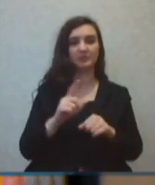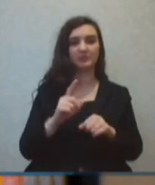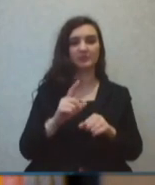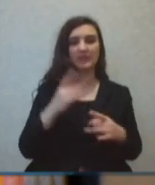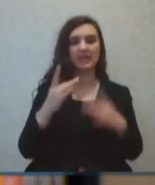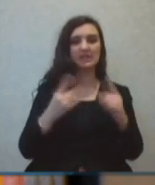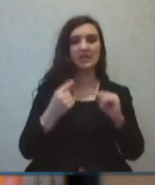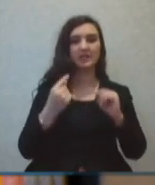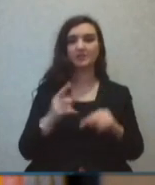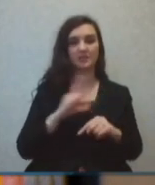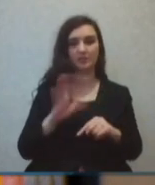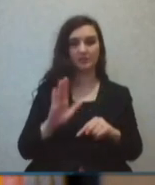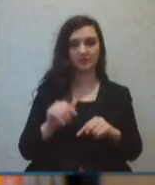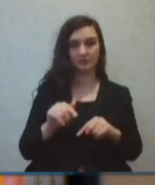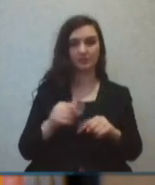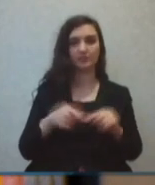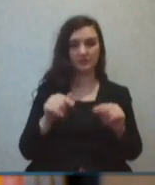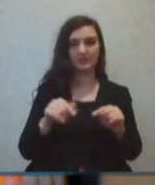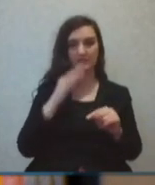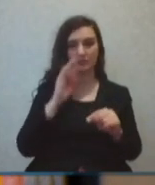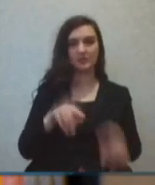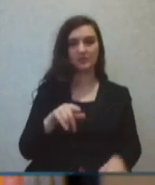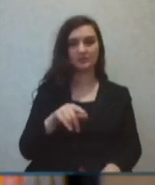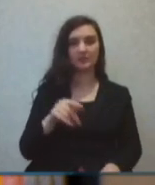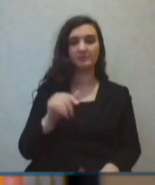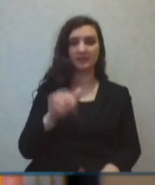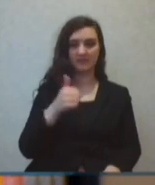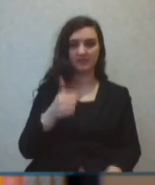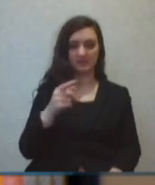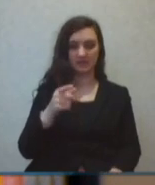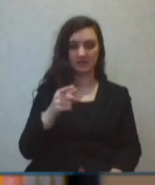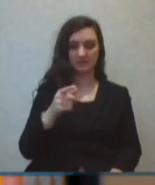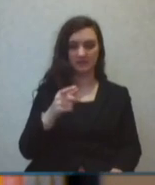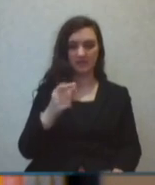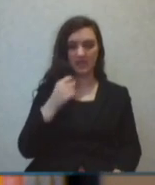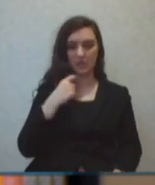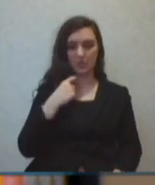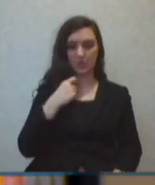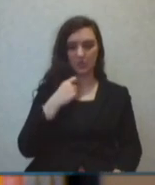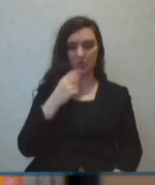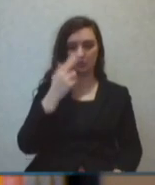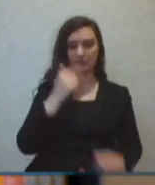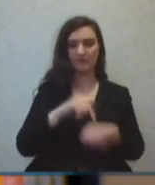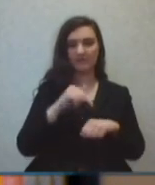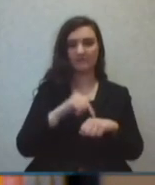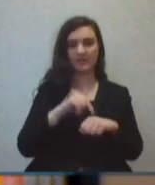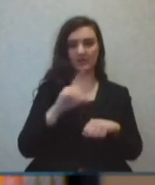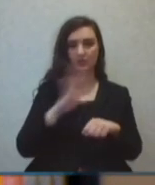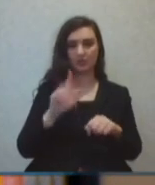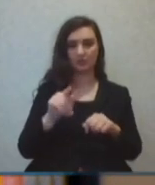გამღიზიანებლობა და აგრესიულობა არ წამოვიღოთ ამ გამოცდილებიდან. მთავარია აი ამ ალკოჰოლური ჩვევა არ წამოვიღოთ